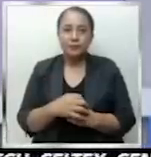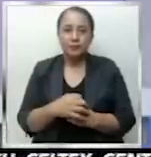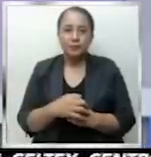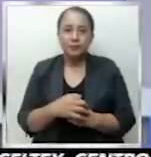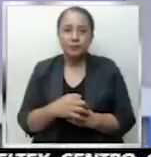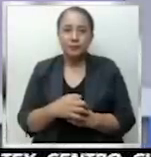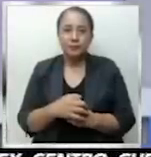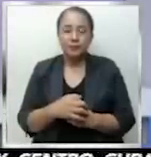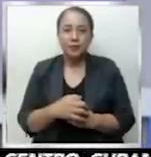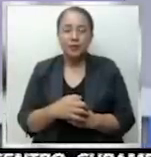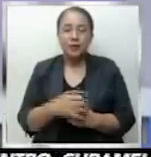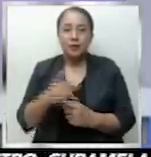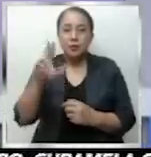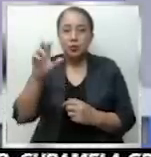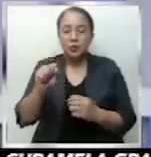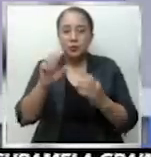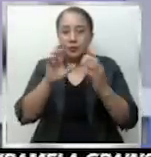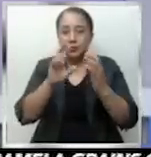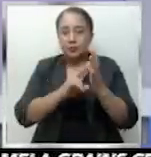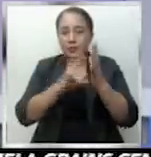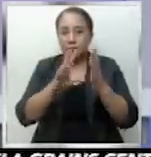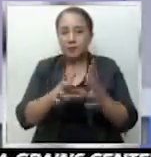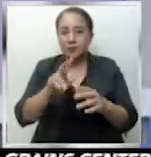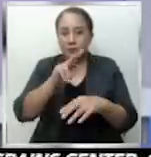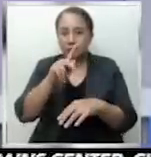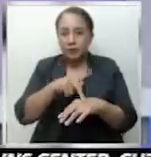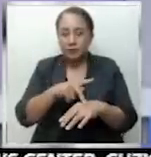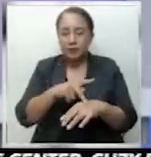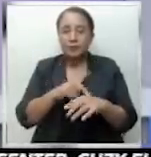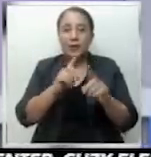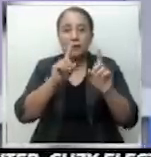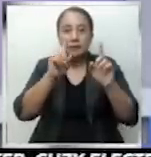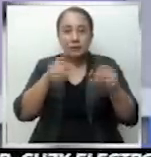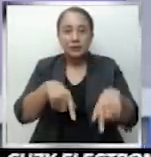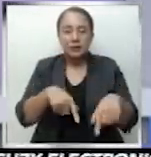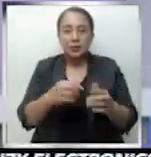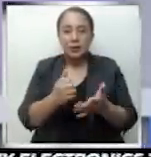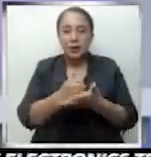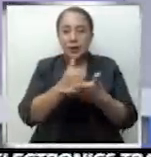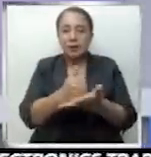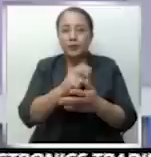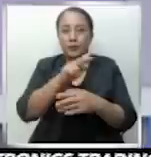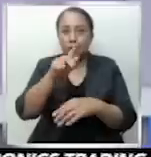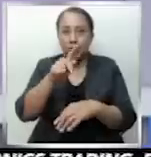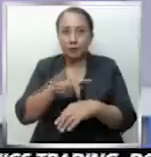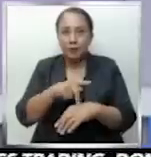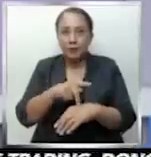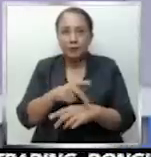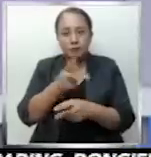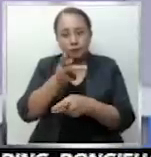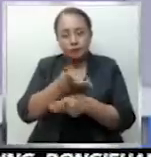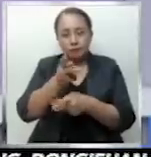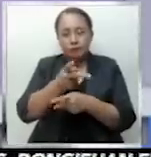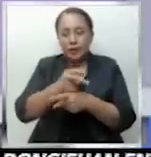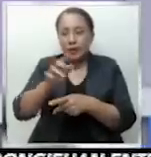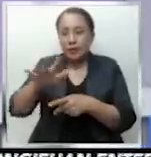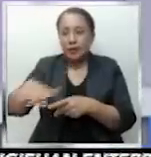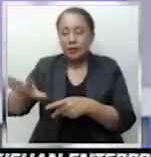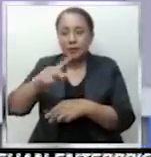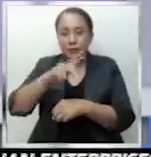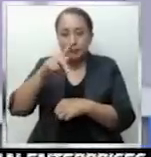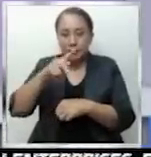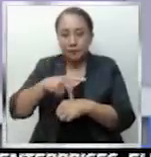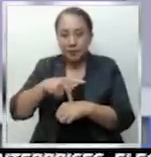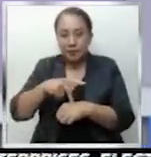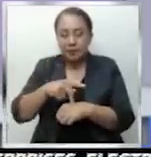Sinagot ng U.S. Ambassador to the Philippines ang ilang tanong kaugnay ng pagtulong ng Amerika sa pagbabantay sa mga teritoryo ng Pilipinas.